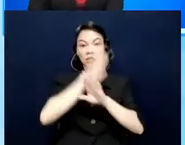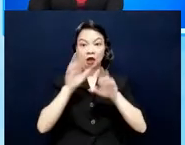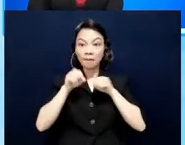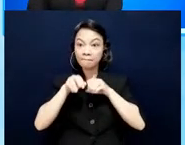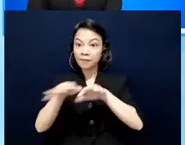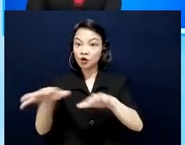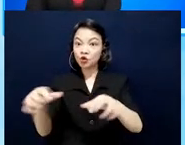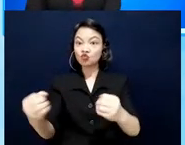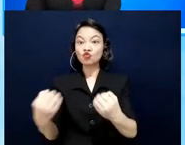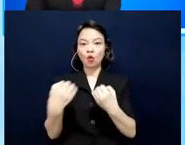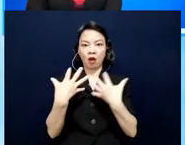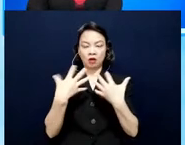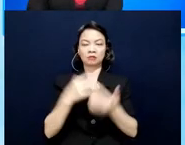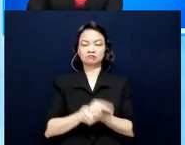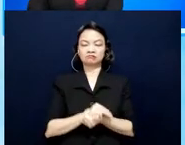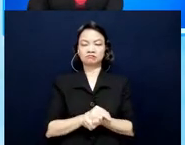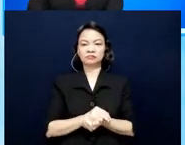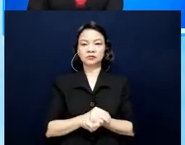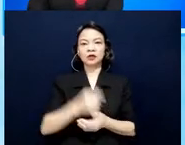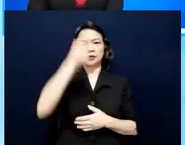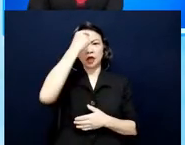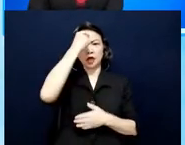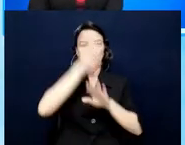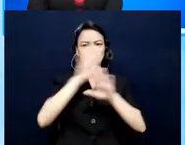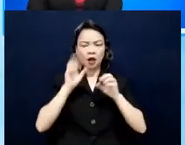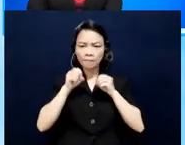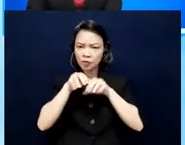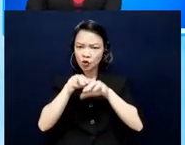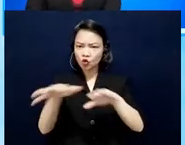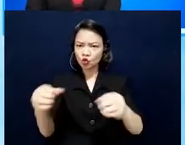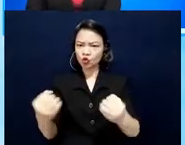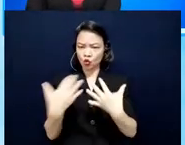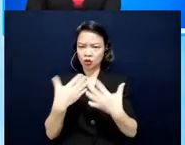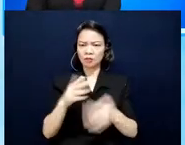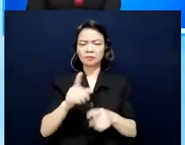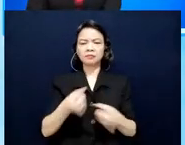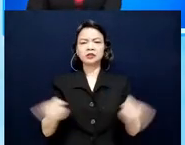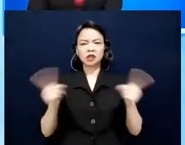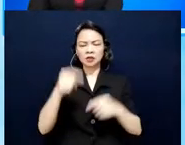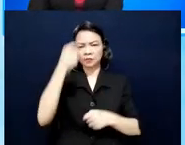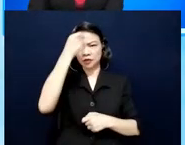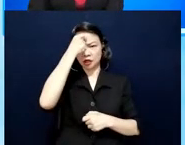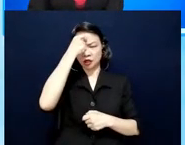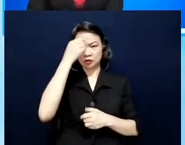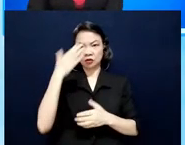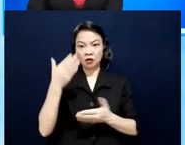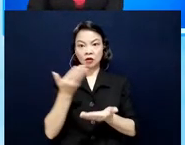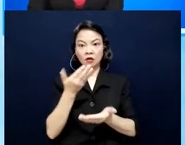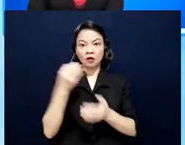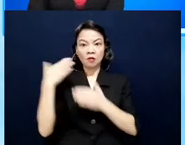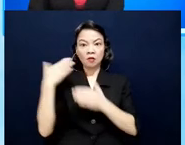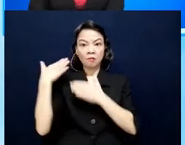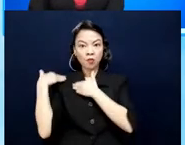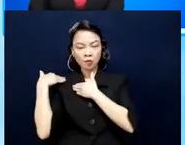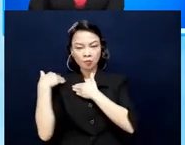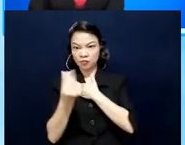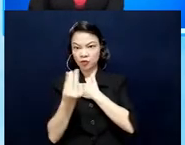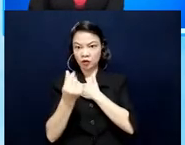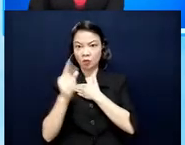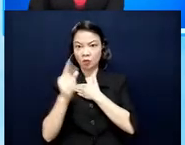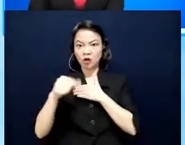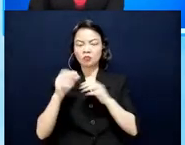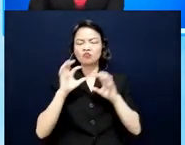Selain itu, penyakit tidak menular telah menjadi penyakit dengan beban biaya pengobatan tertinggi di Indonesia.